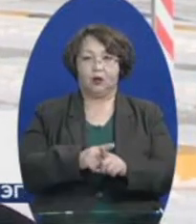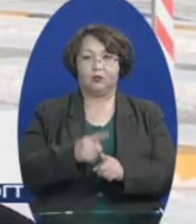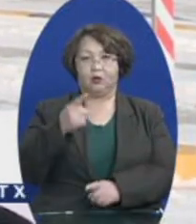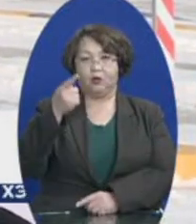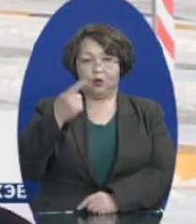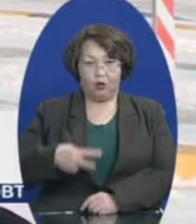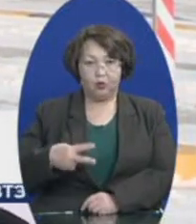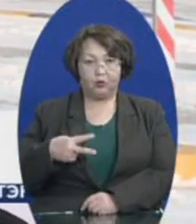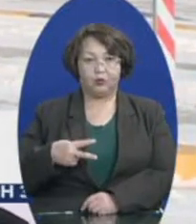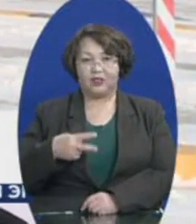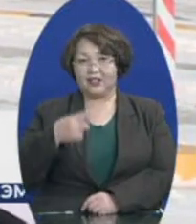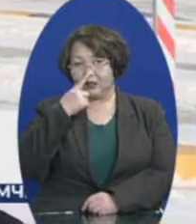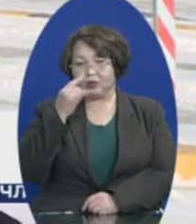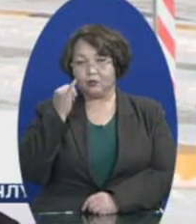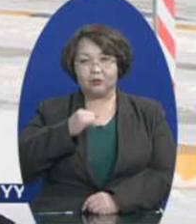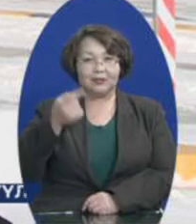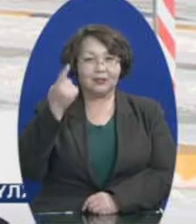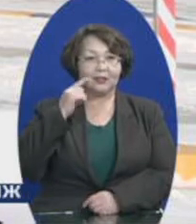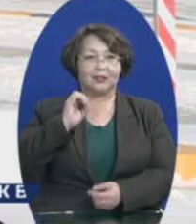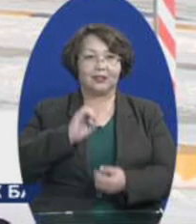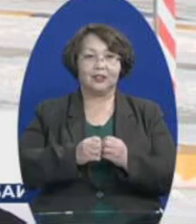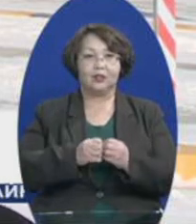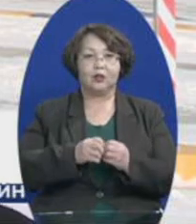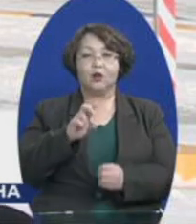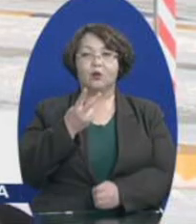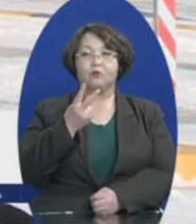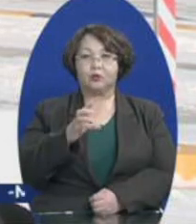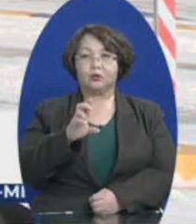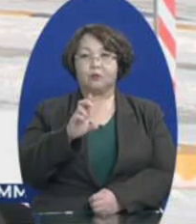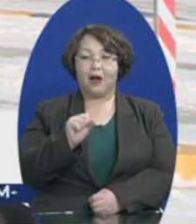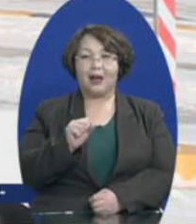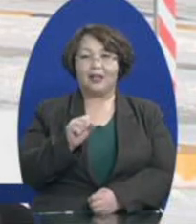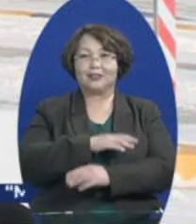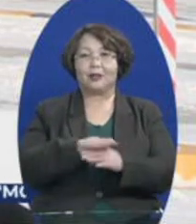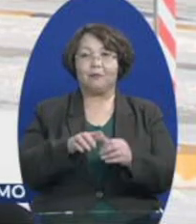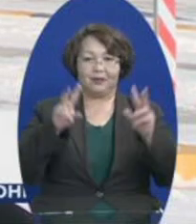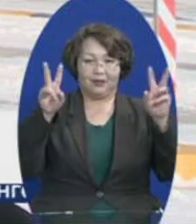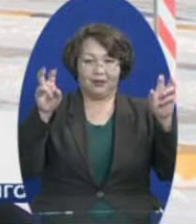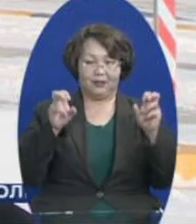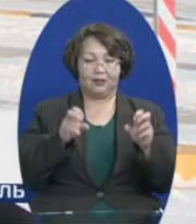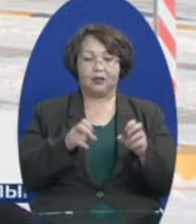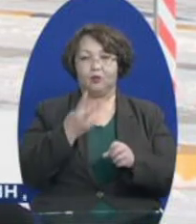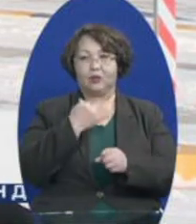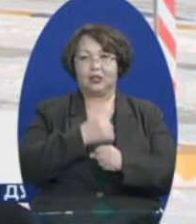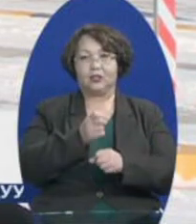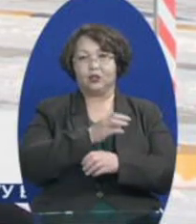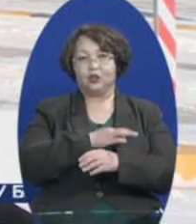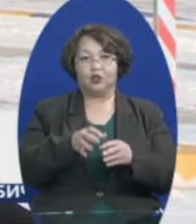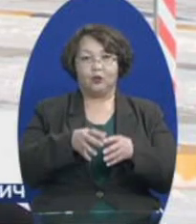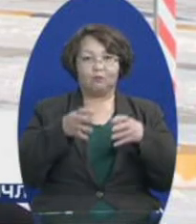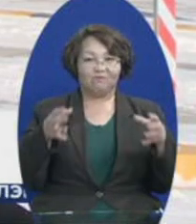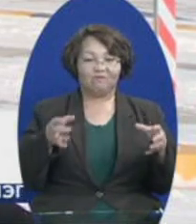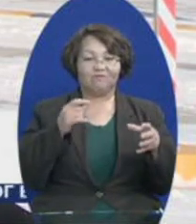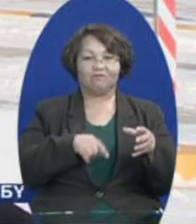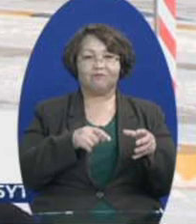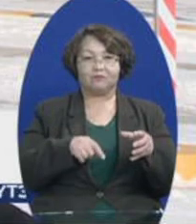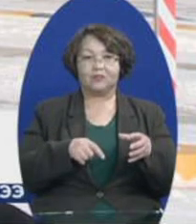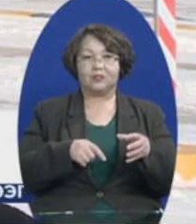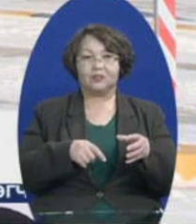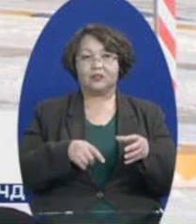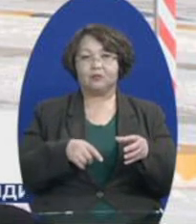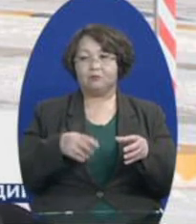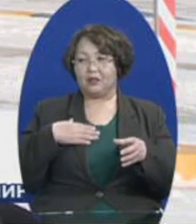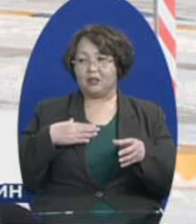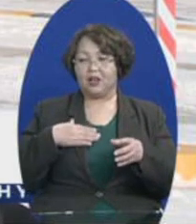за хоёрдугаарт бол хятад улсын санаачилсан бүс ба зам санаачилгын бас 6 үндсэн коридорын нэг бол одоо манай замын үд алтан